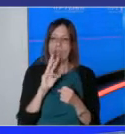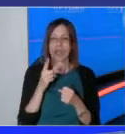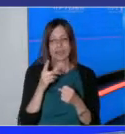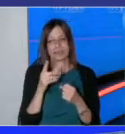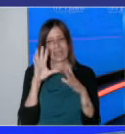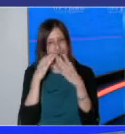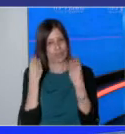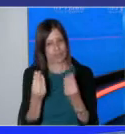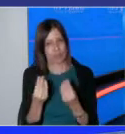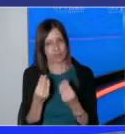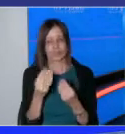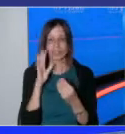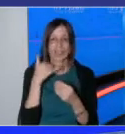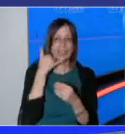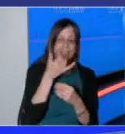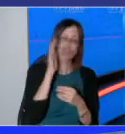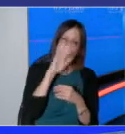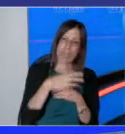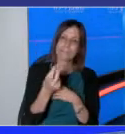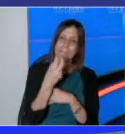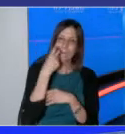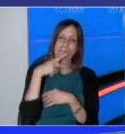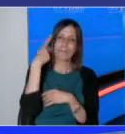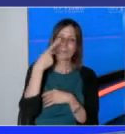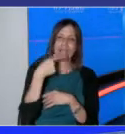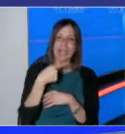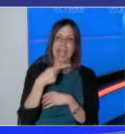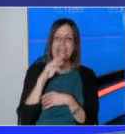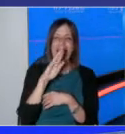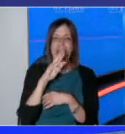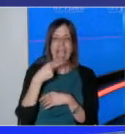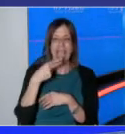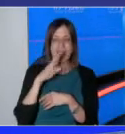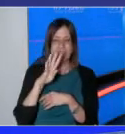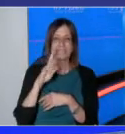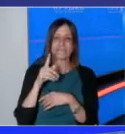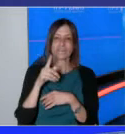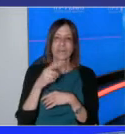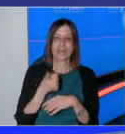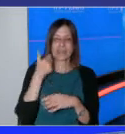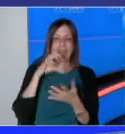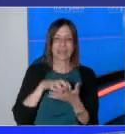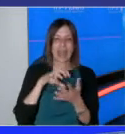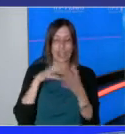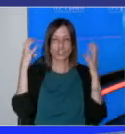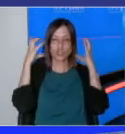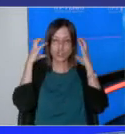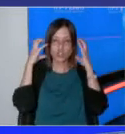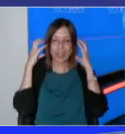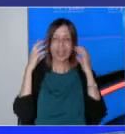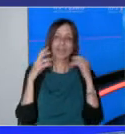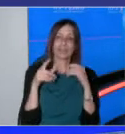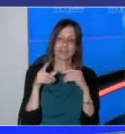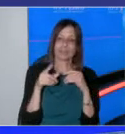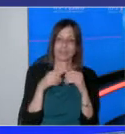טוב. ובטלפון גם הצטרפת אליי פרופסור גליה רהב, מנהלת המחלקה למחלות זיהומיות, שיבא תל השומר. ערב טוב פרופסור